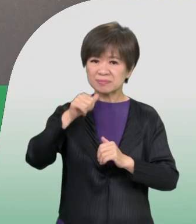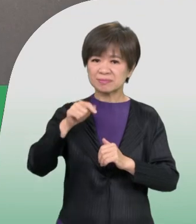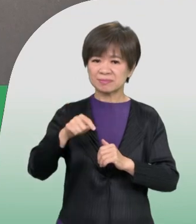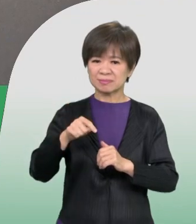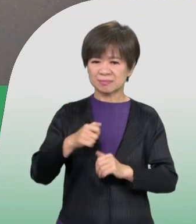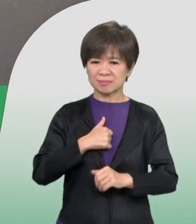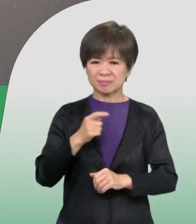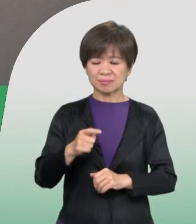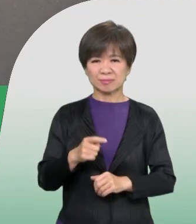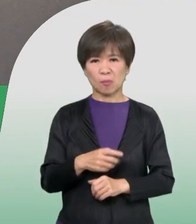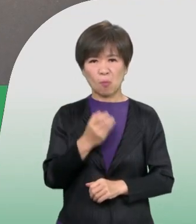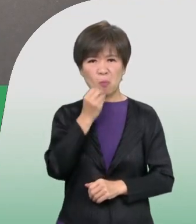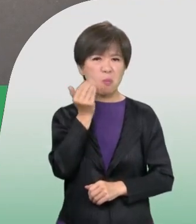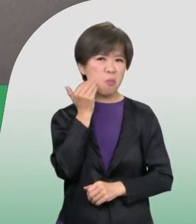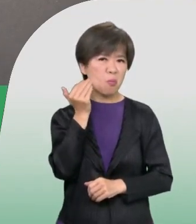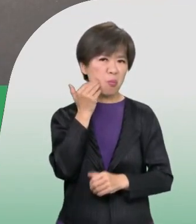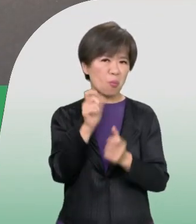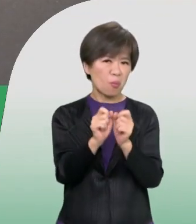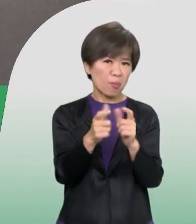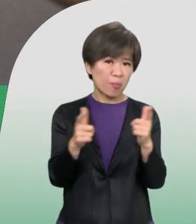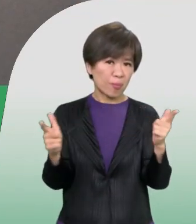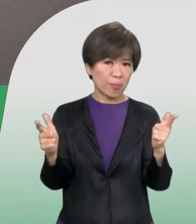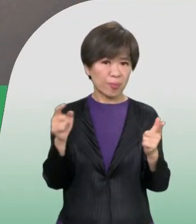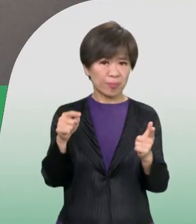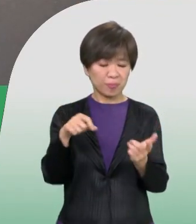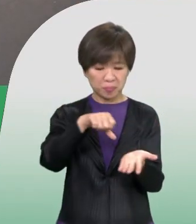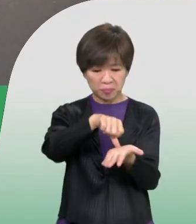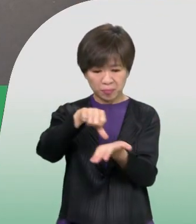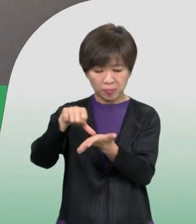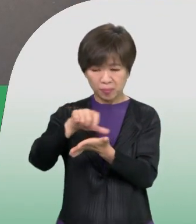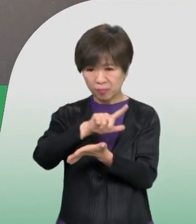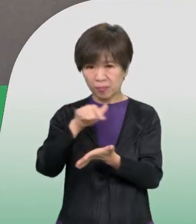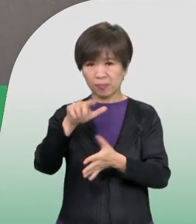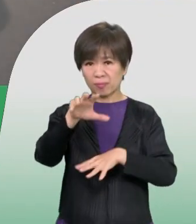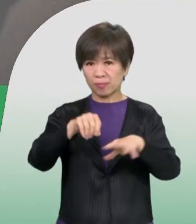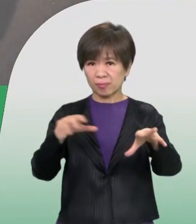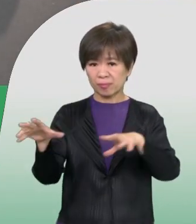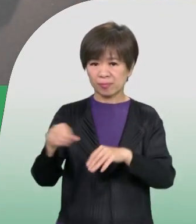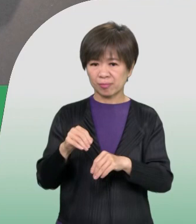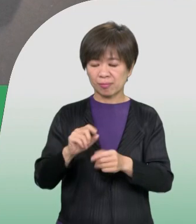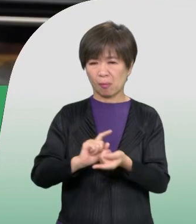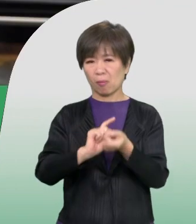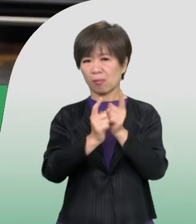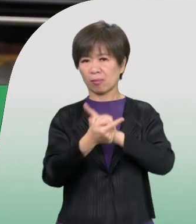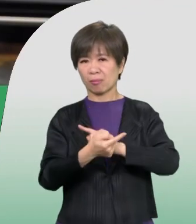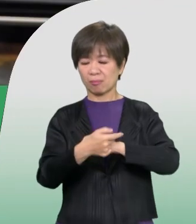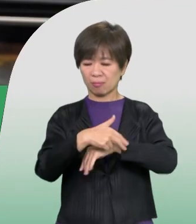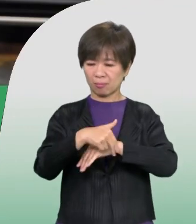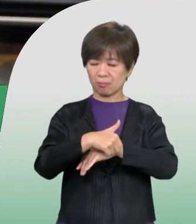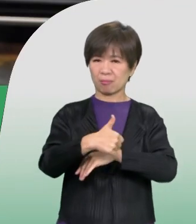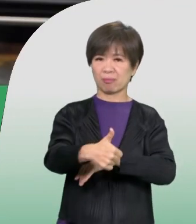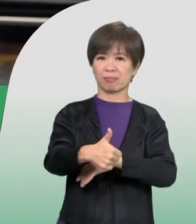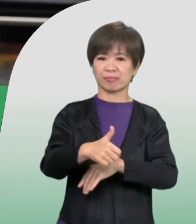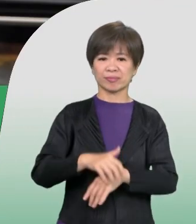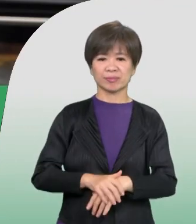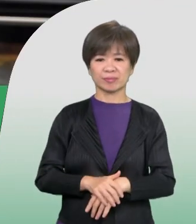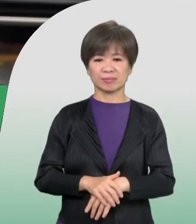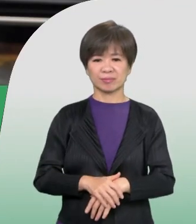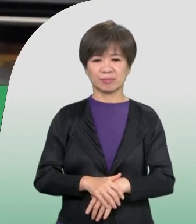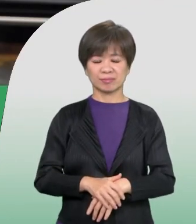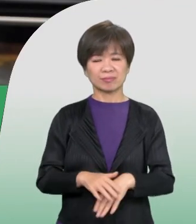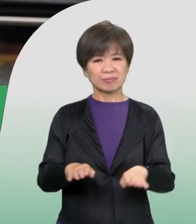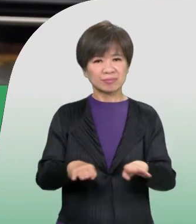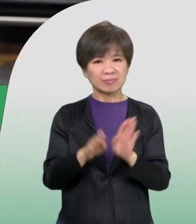东都东后的食材，当地的食材都做得。去做一个替换，开始节就